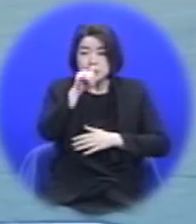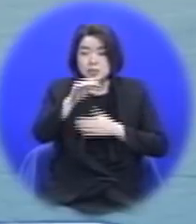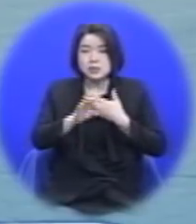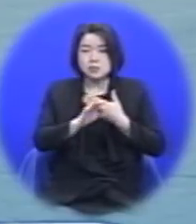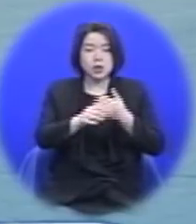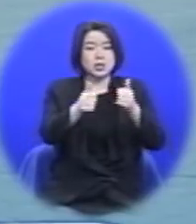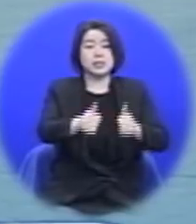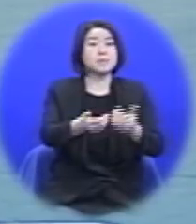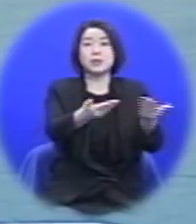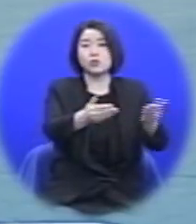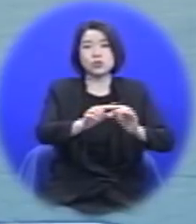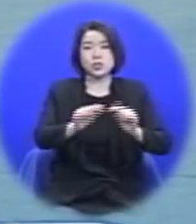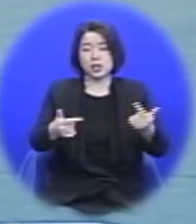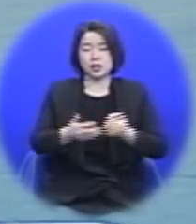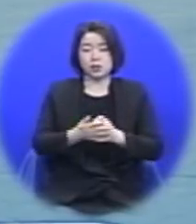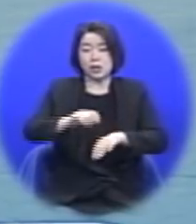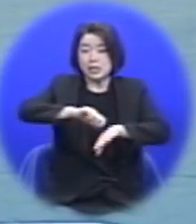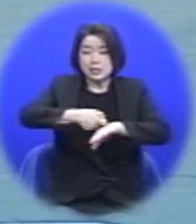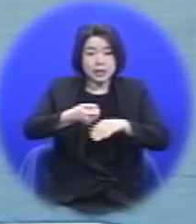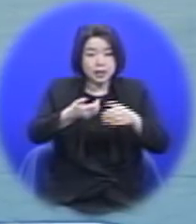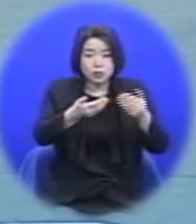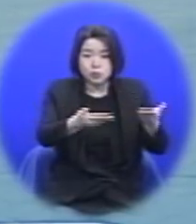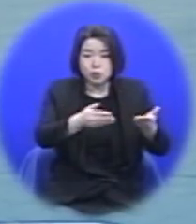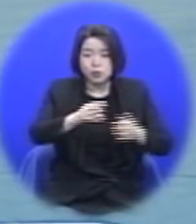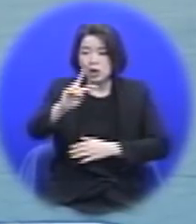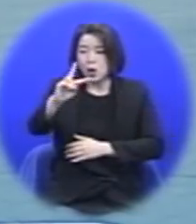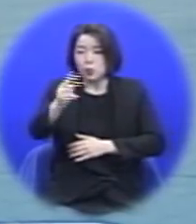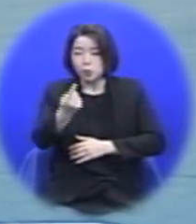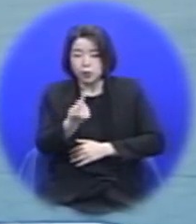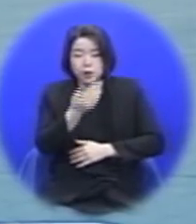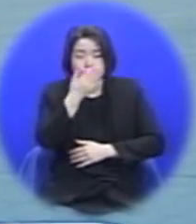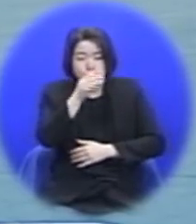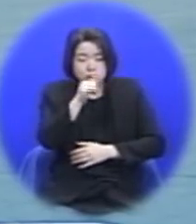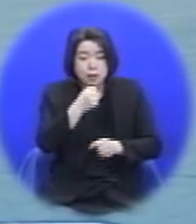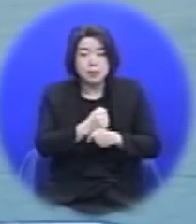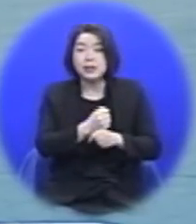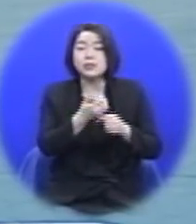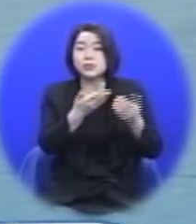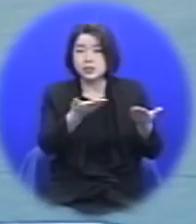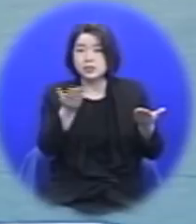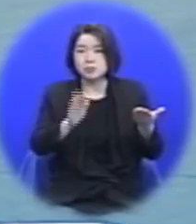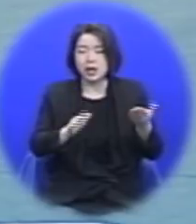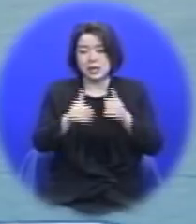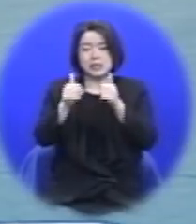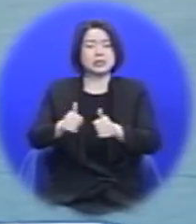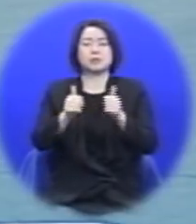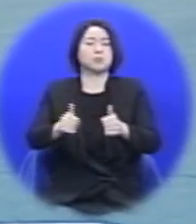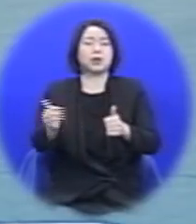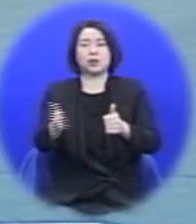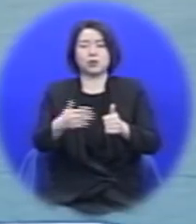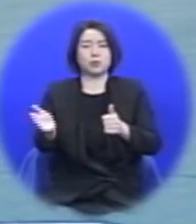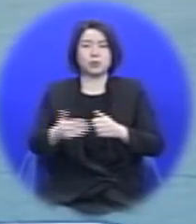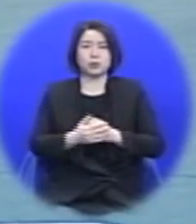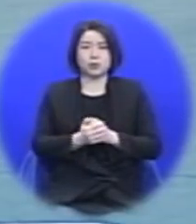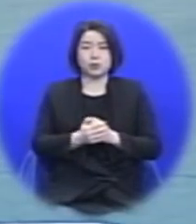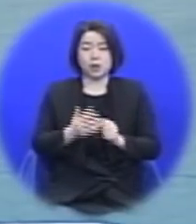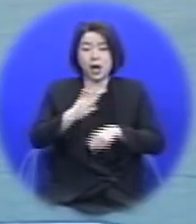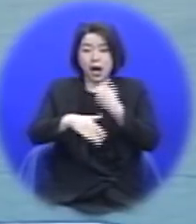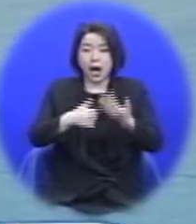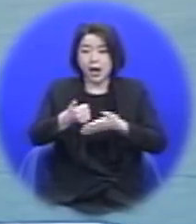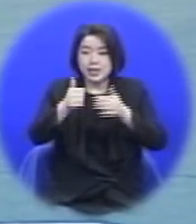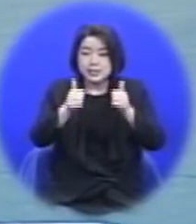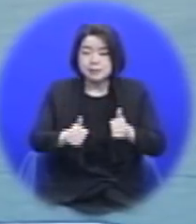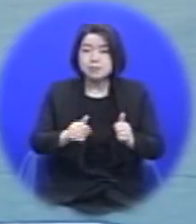않습니다. 재앙을 주셔서 그가 돌이킬 수 있게는 하지만 심판하지는 않으십니다. 하나님이